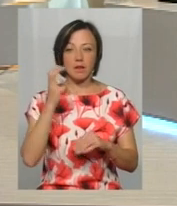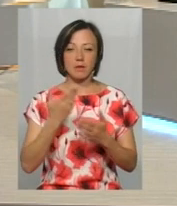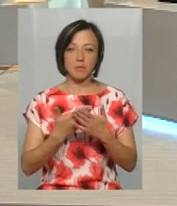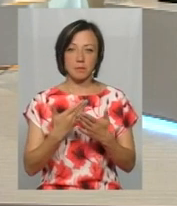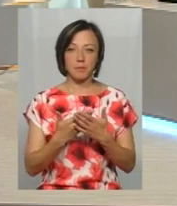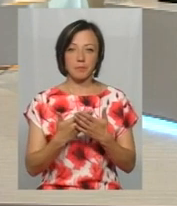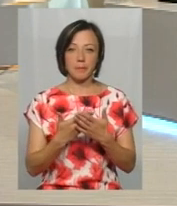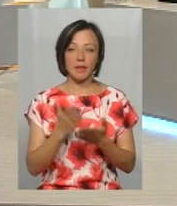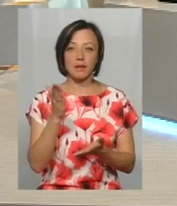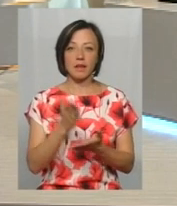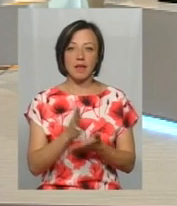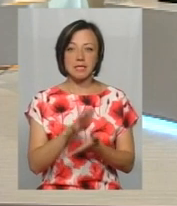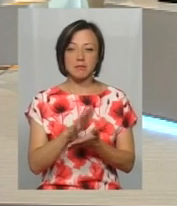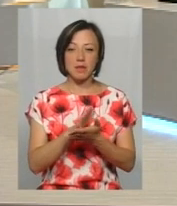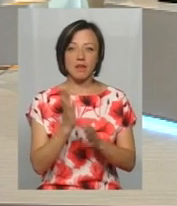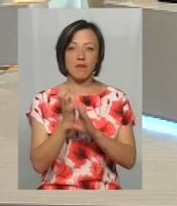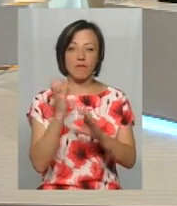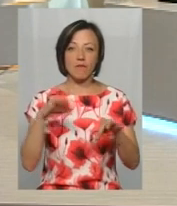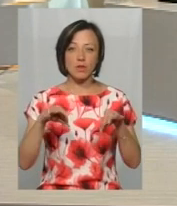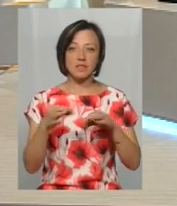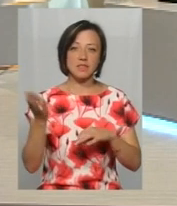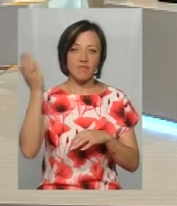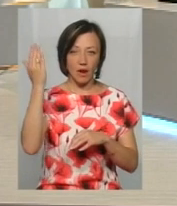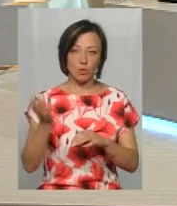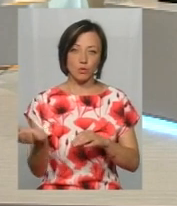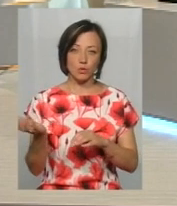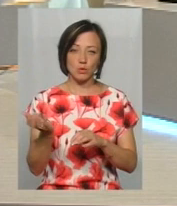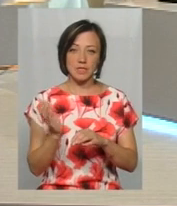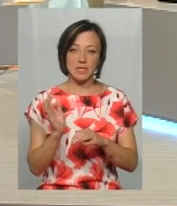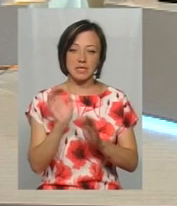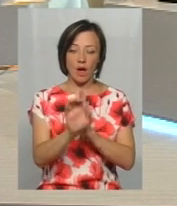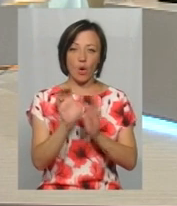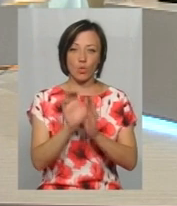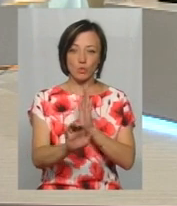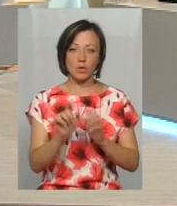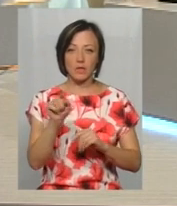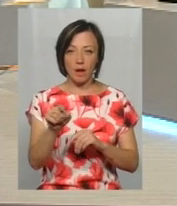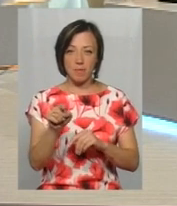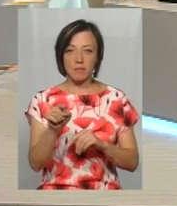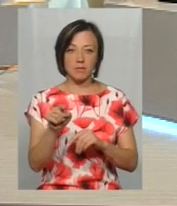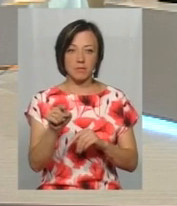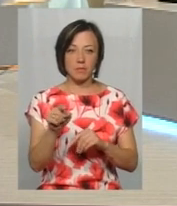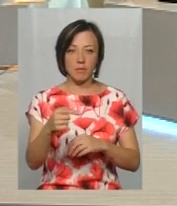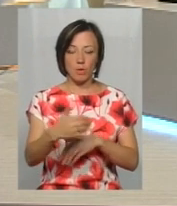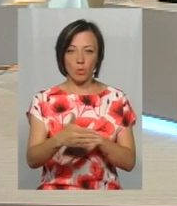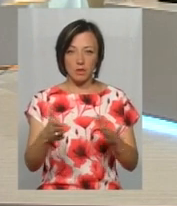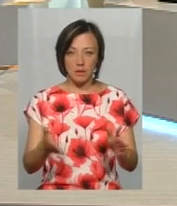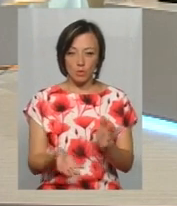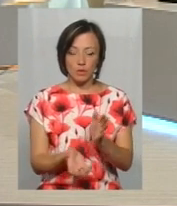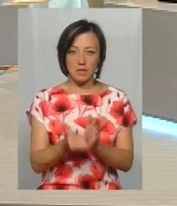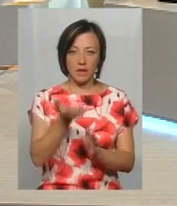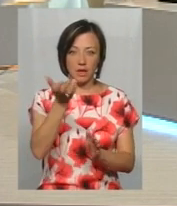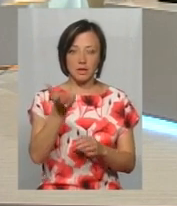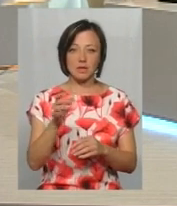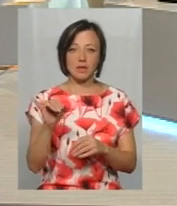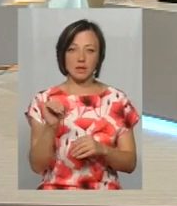предполагає наявність сміттєвоза з верхньою загрузкою. Там контейнер достається з бункера